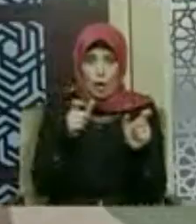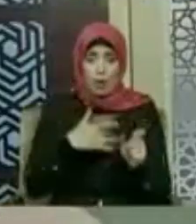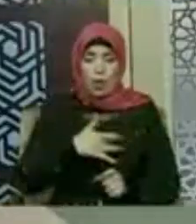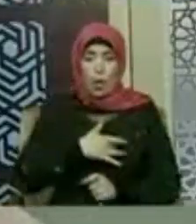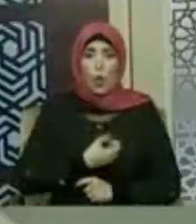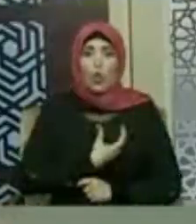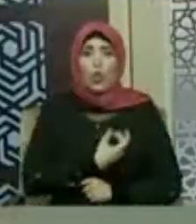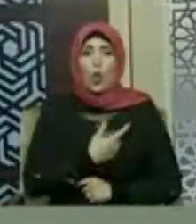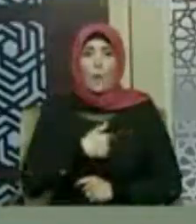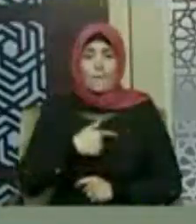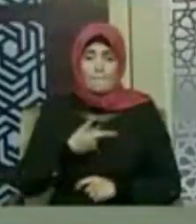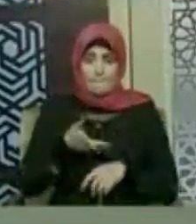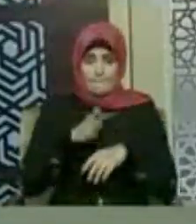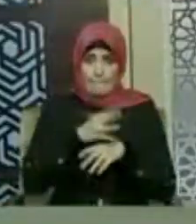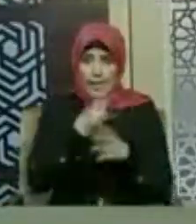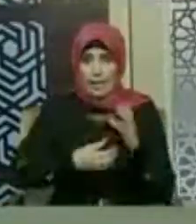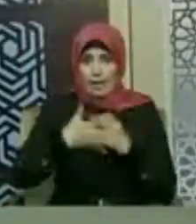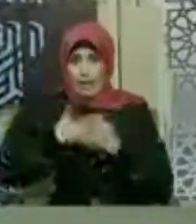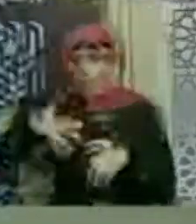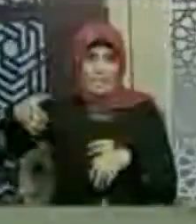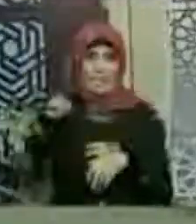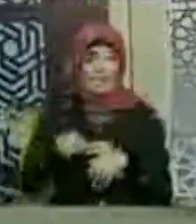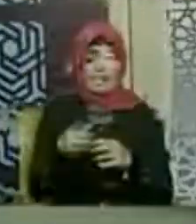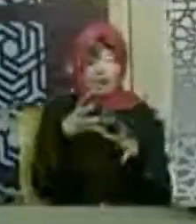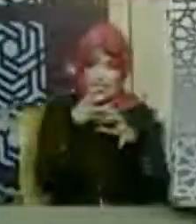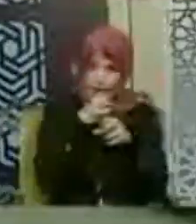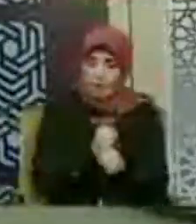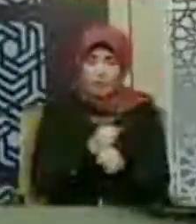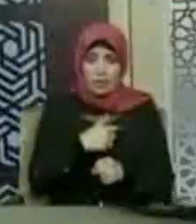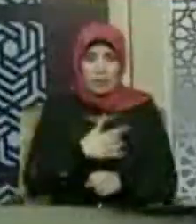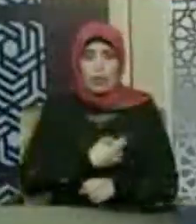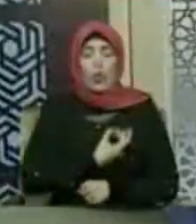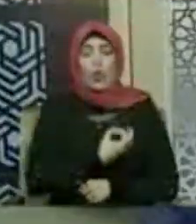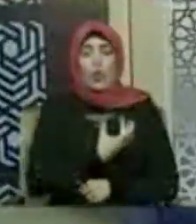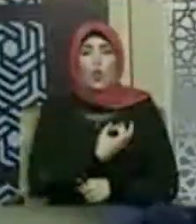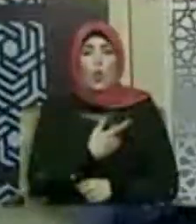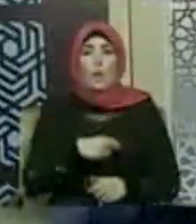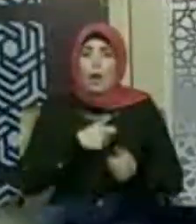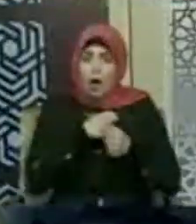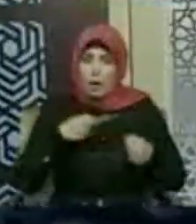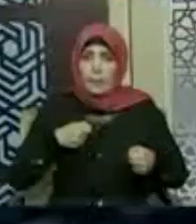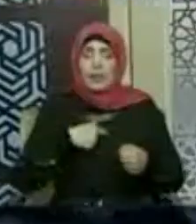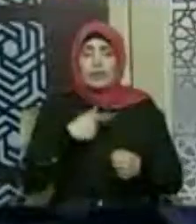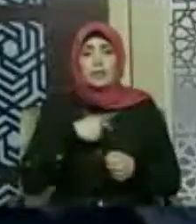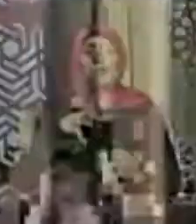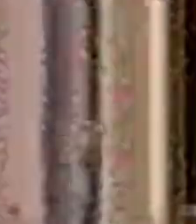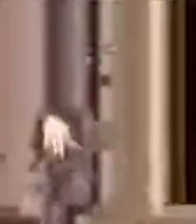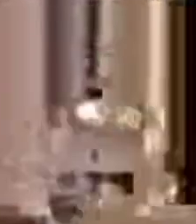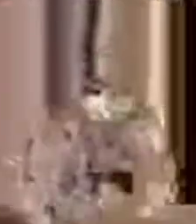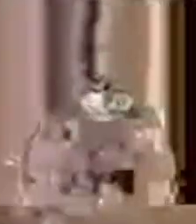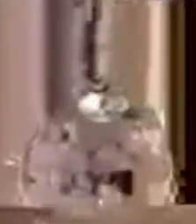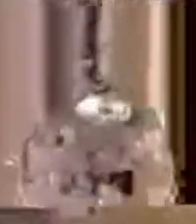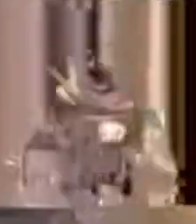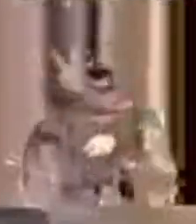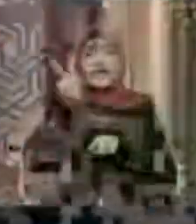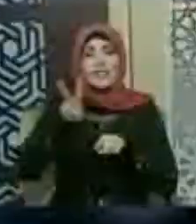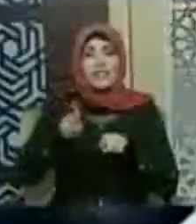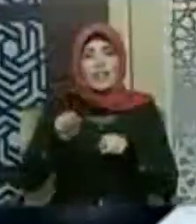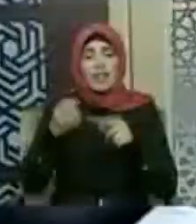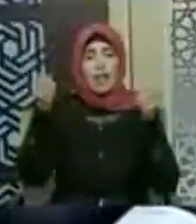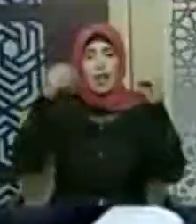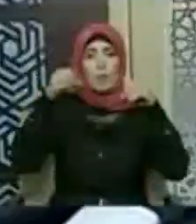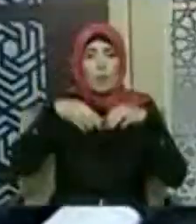سيناء ومن قواتنا المسلحة الباسلة وشرطتنا الوطنية وكل